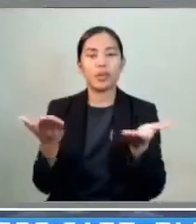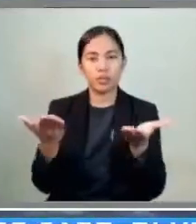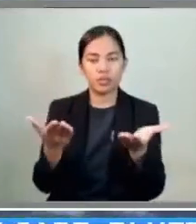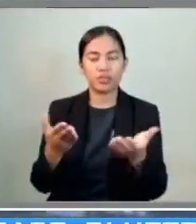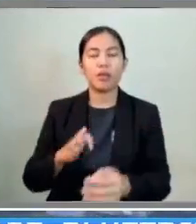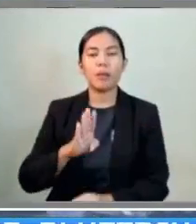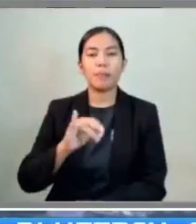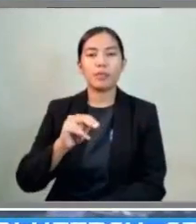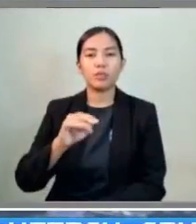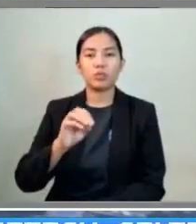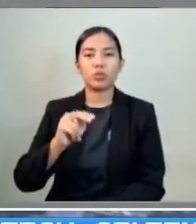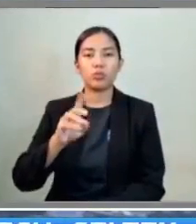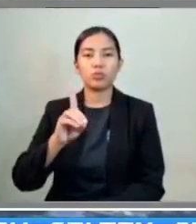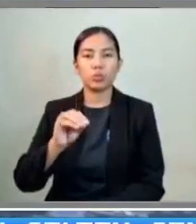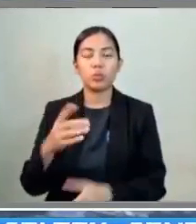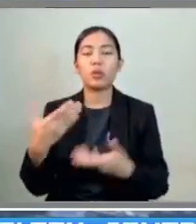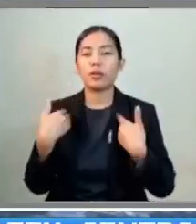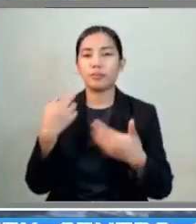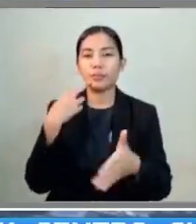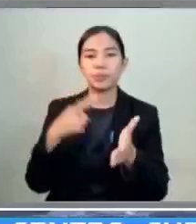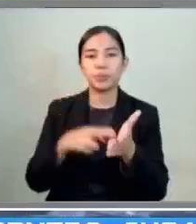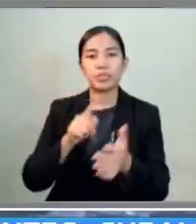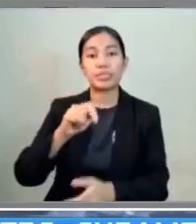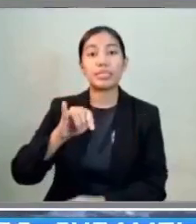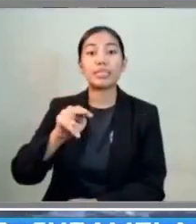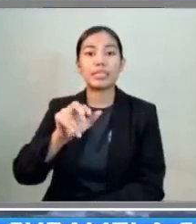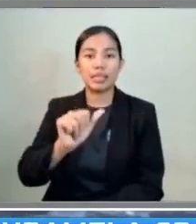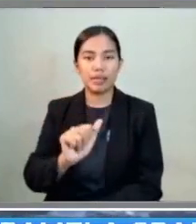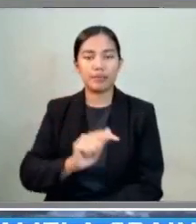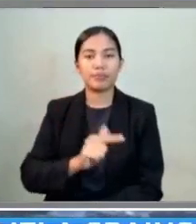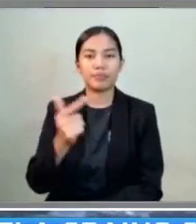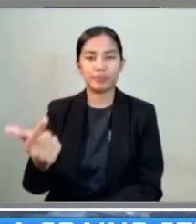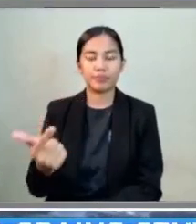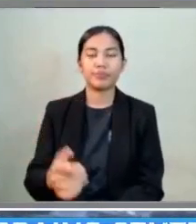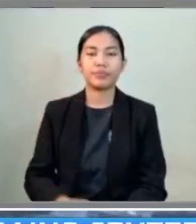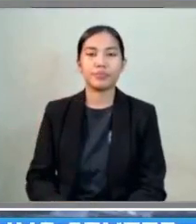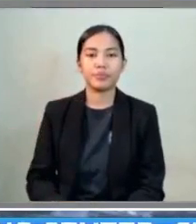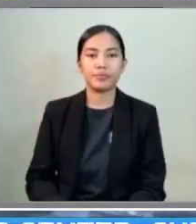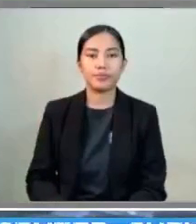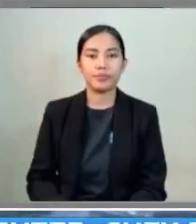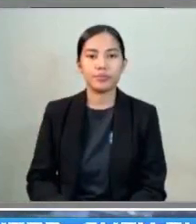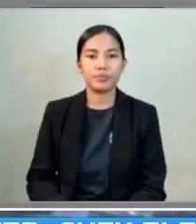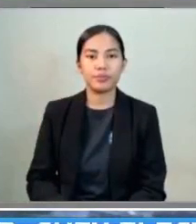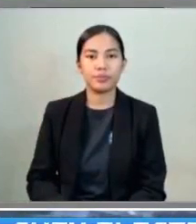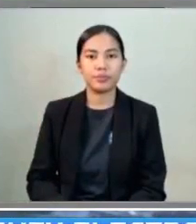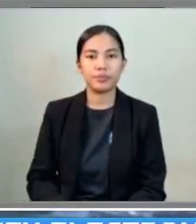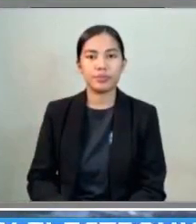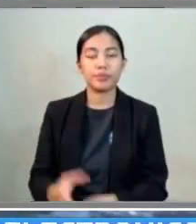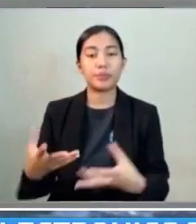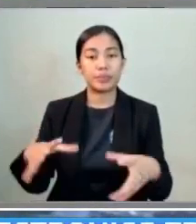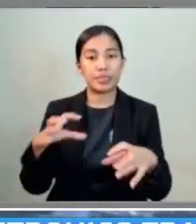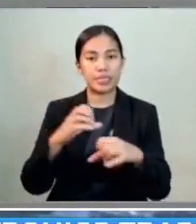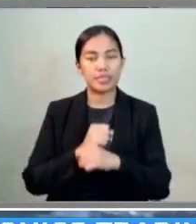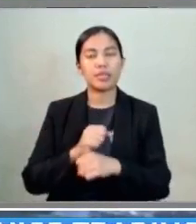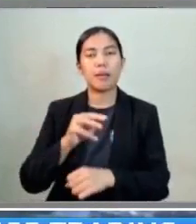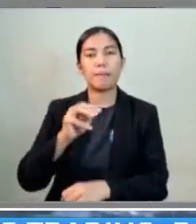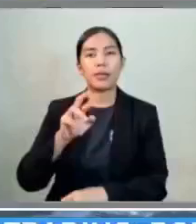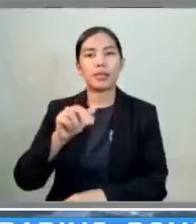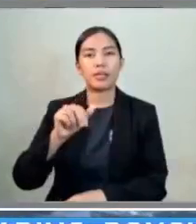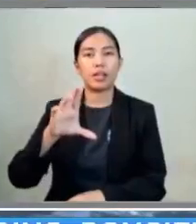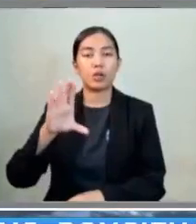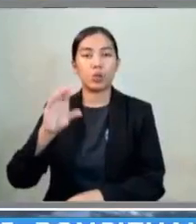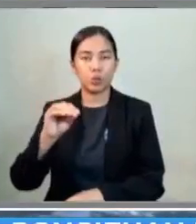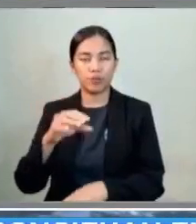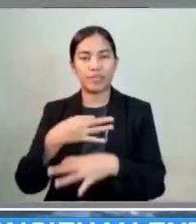Tina Panganiban Perez. Tina? Dati natapos na ng Meralco ang pagpapalit sa mga natumbang poste sa labas ng